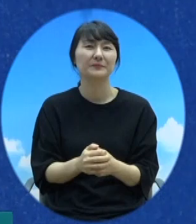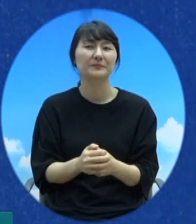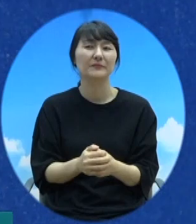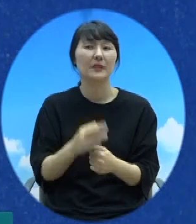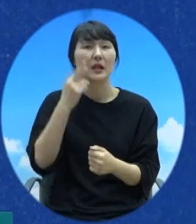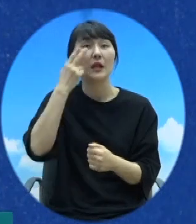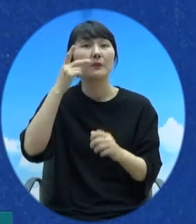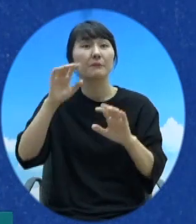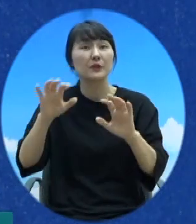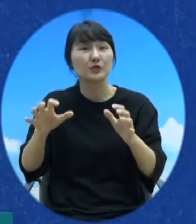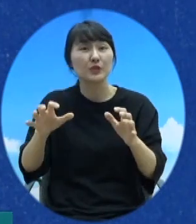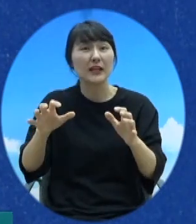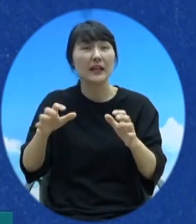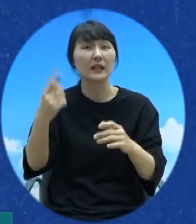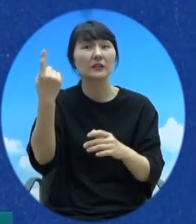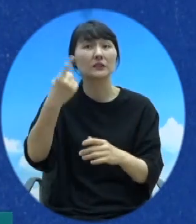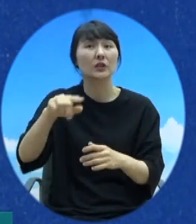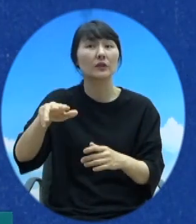미국의